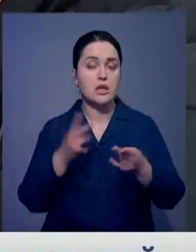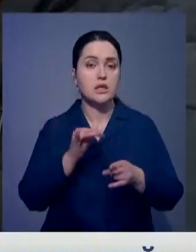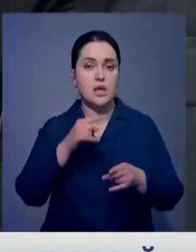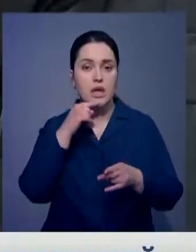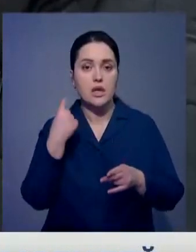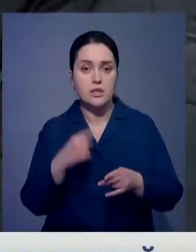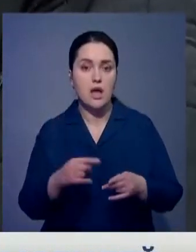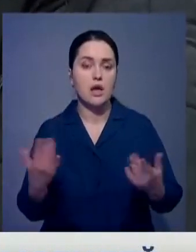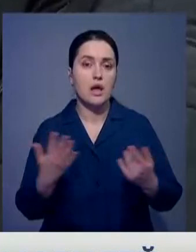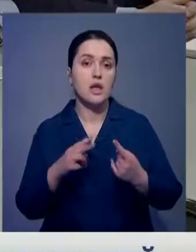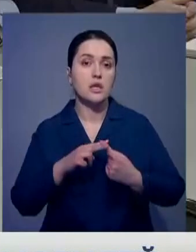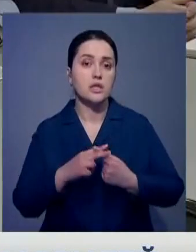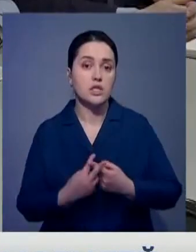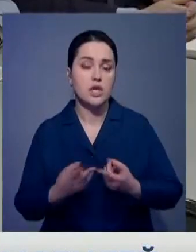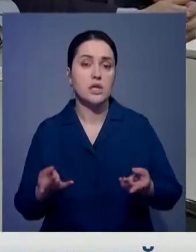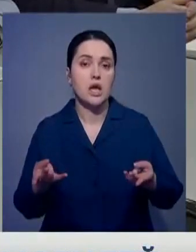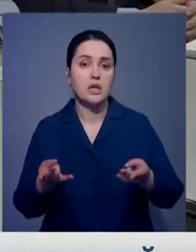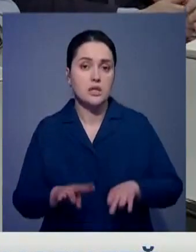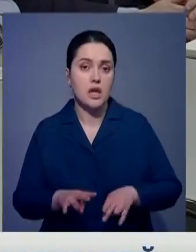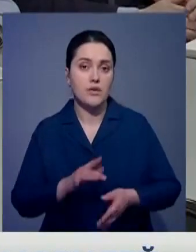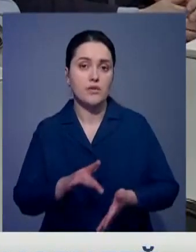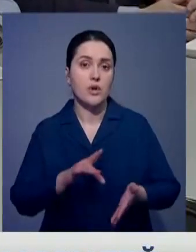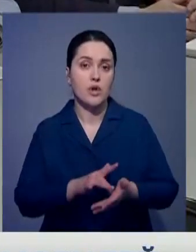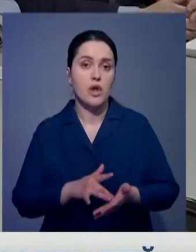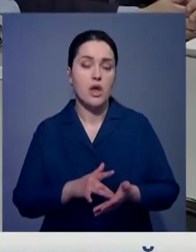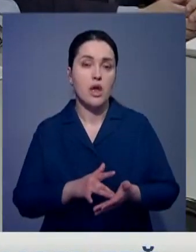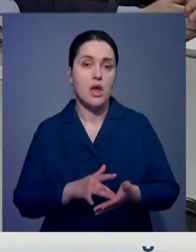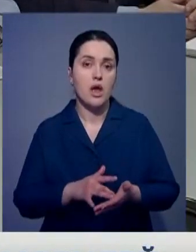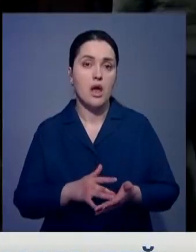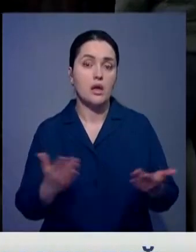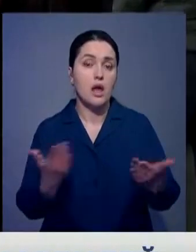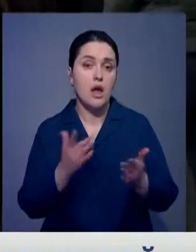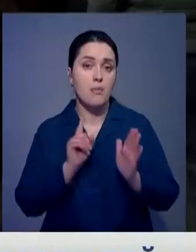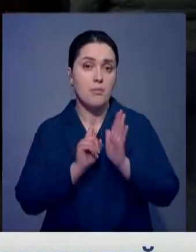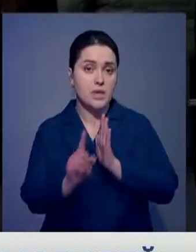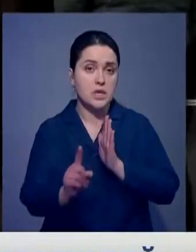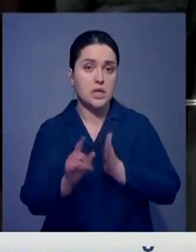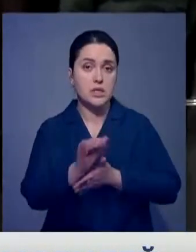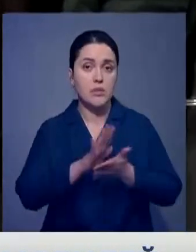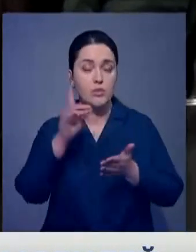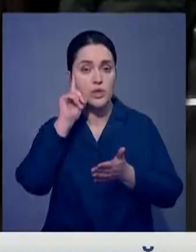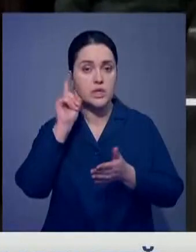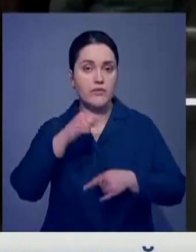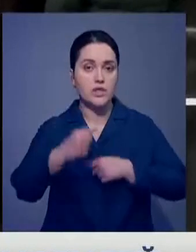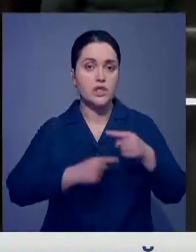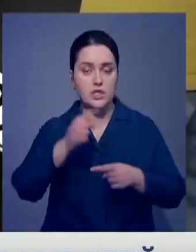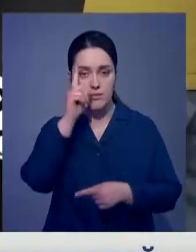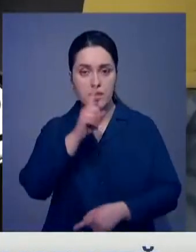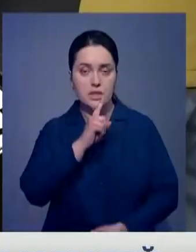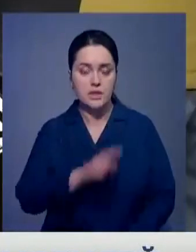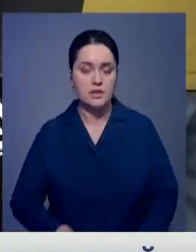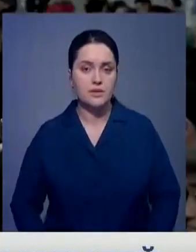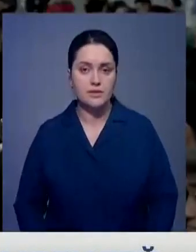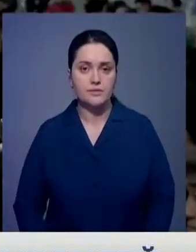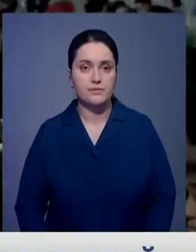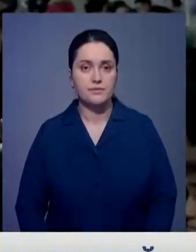остальные из Российской Федерации. Какая часть из этого числа осталась в регионе, а какая последовала дальше, будет известно через месяц.